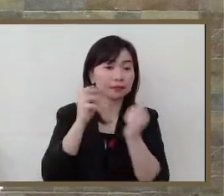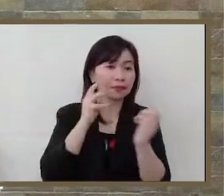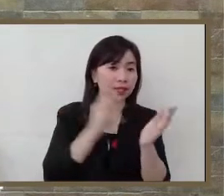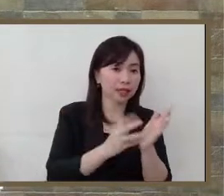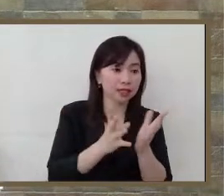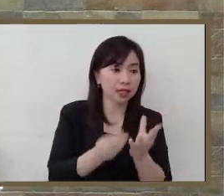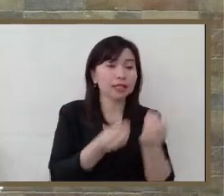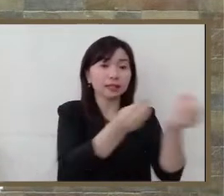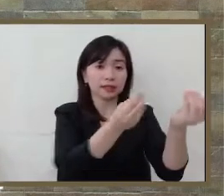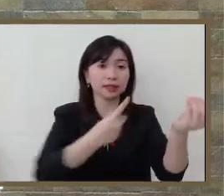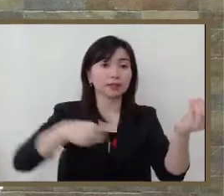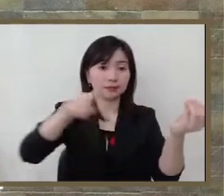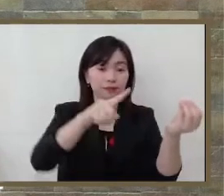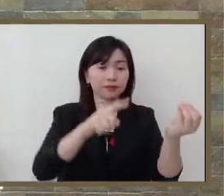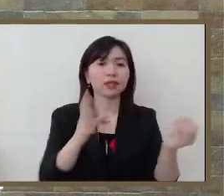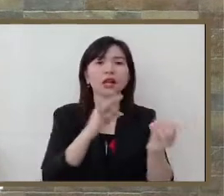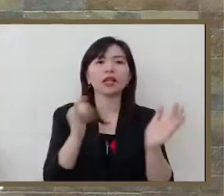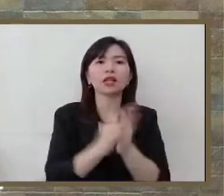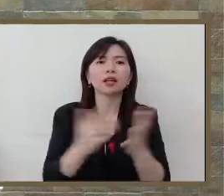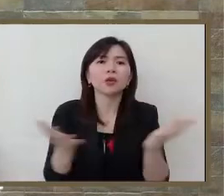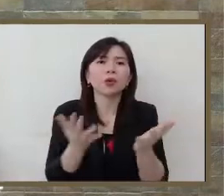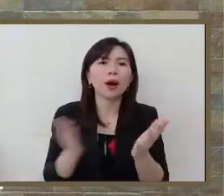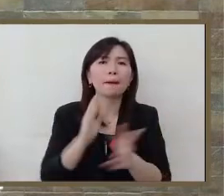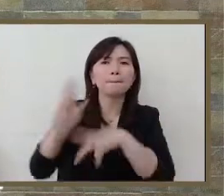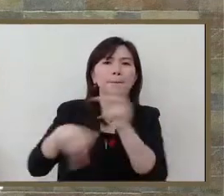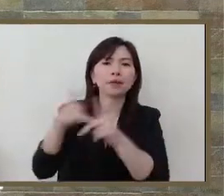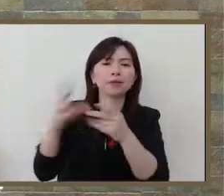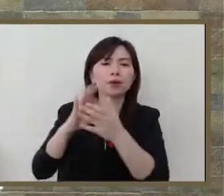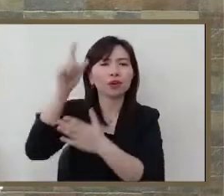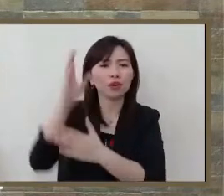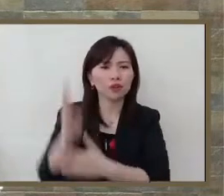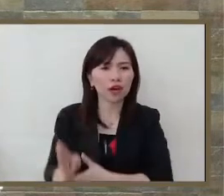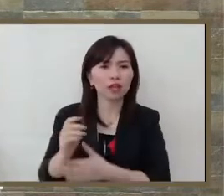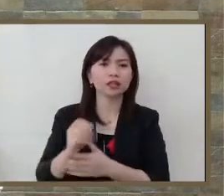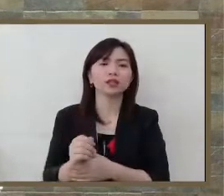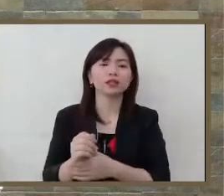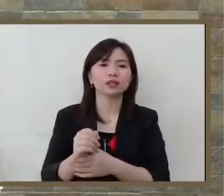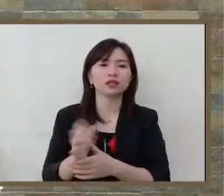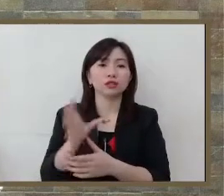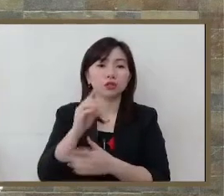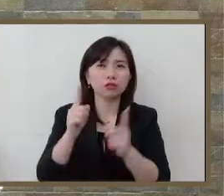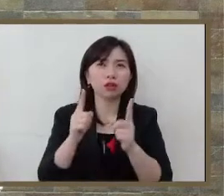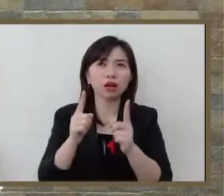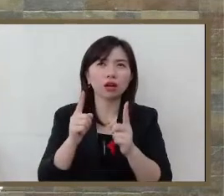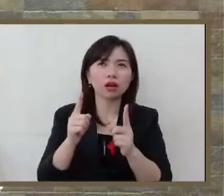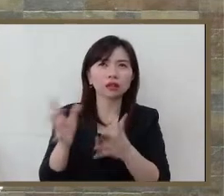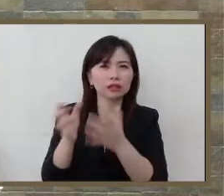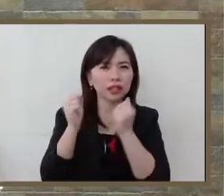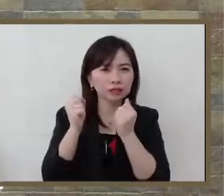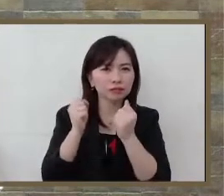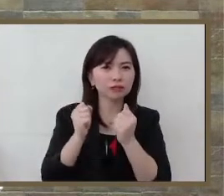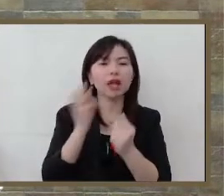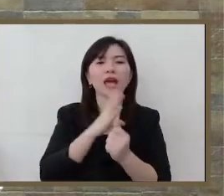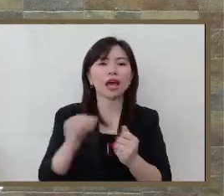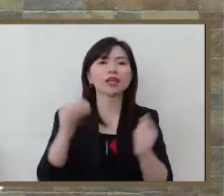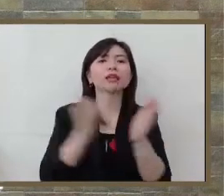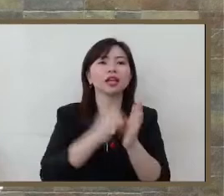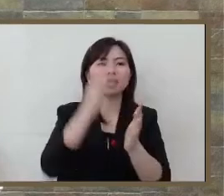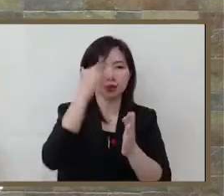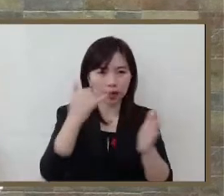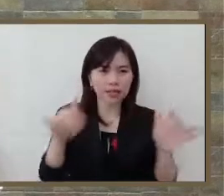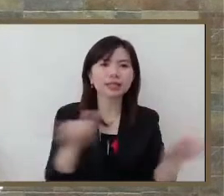yun. At kung dito kumukuha yung mga tao ng Diyos, then therefore, ito rin dapat ang buksan mong armory sa buhay